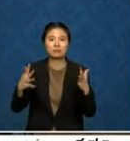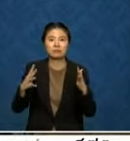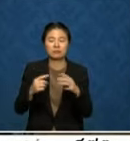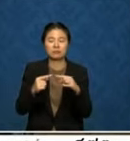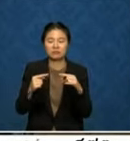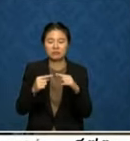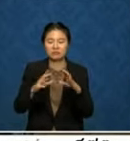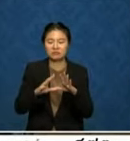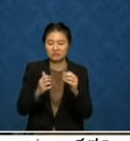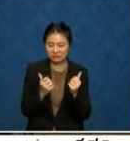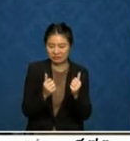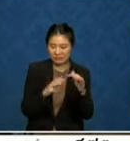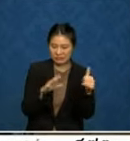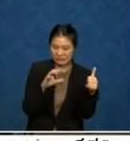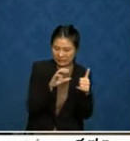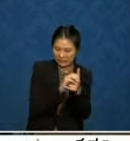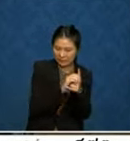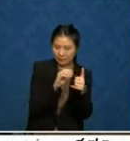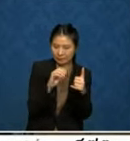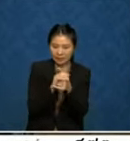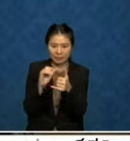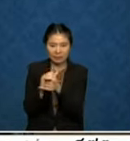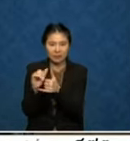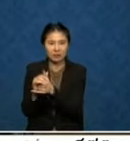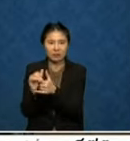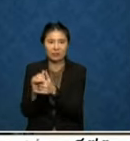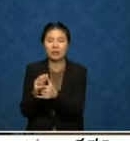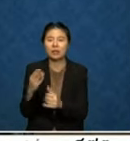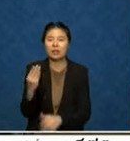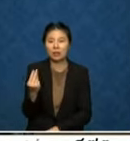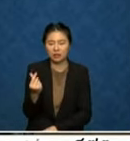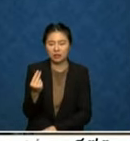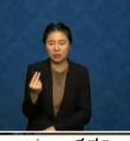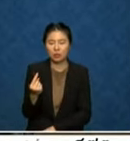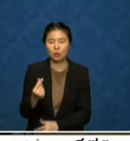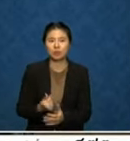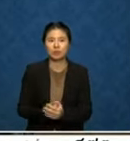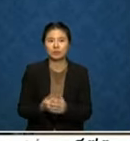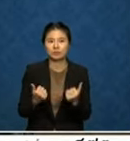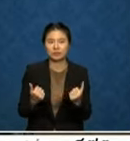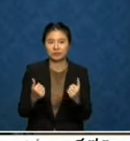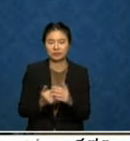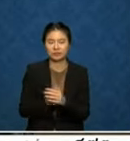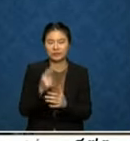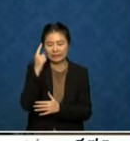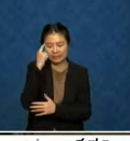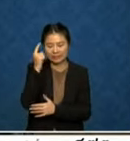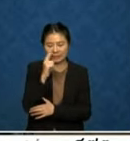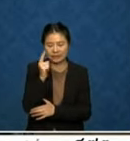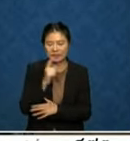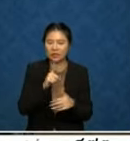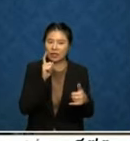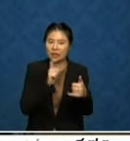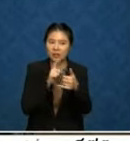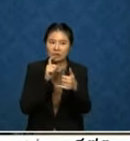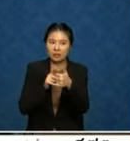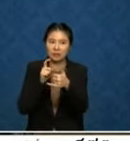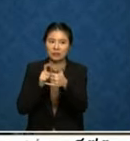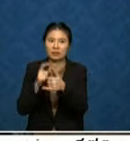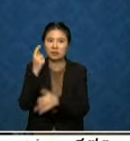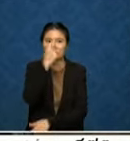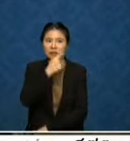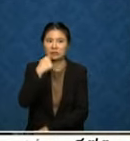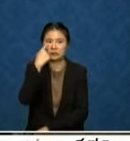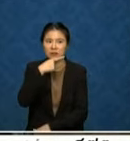การจับกุมอย่างรวดเร็วภายในเวลาไม่กี่สัปดาห์และคิดว่าจะต้องมีการสอบสวนต่อว่าใ